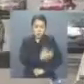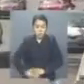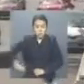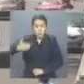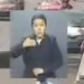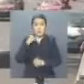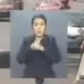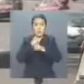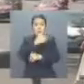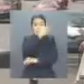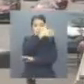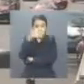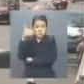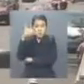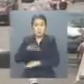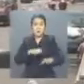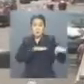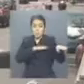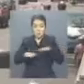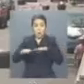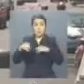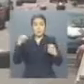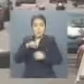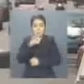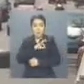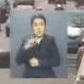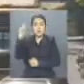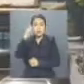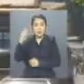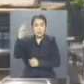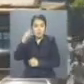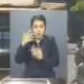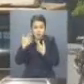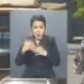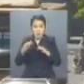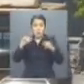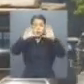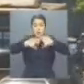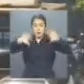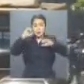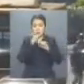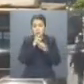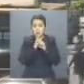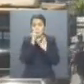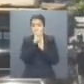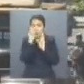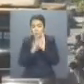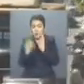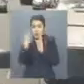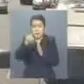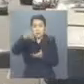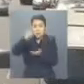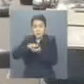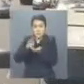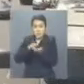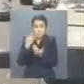ความพร้อมสู่การเป็นประชาคมอาเซียนนะคะให้รัฐบาลตราพระราชกฤษฎีกาบทบัญญัติว่าด้วยการจัดเก็บเงินสะสมและเงินส